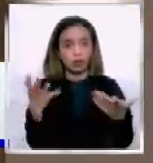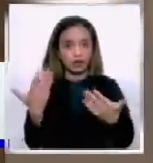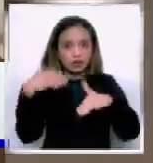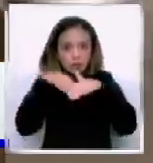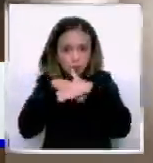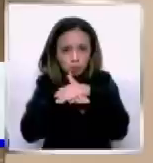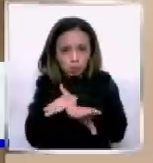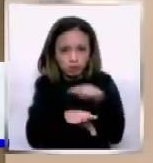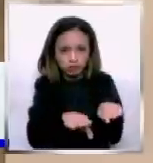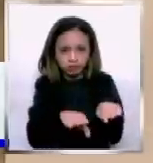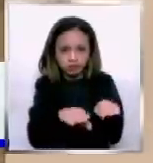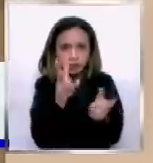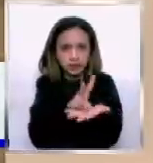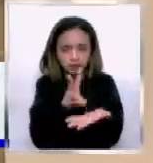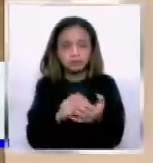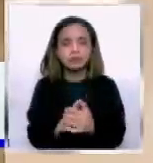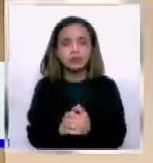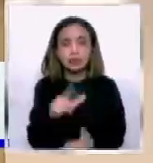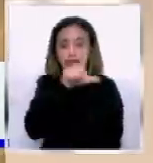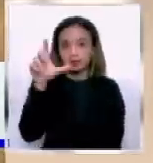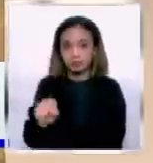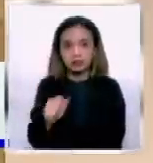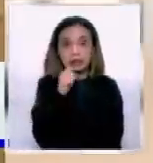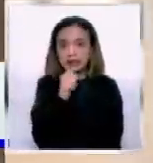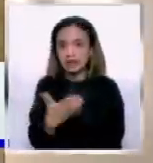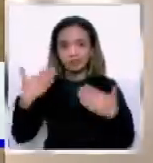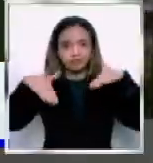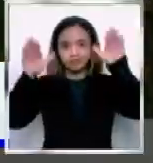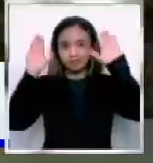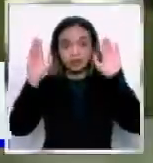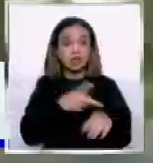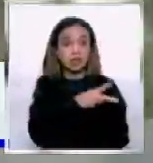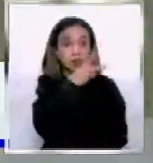Sur. Imbis na sumuko, pinaputokan ng subject ang mga ahente.